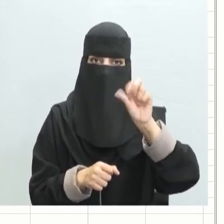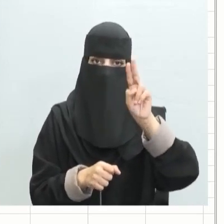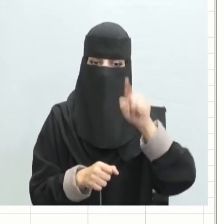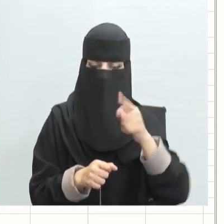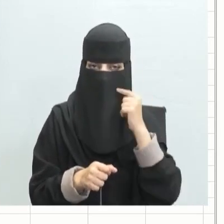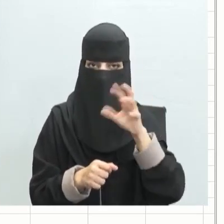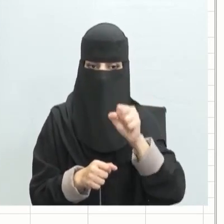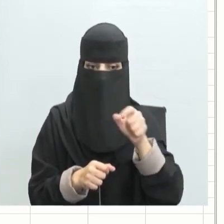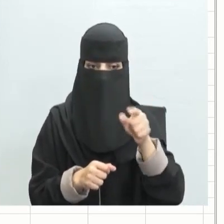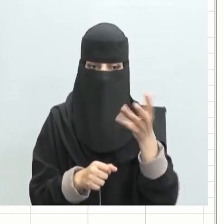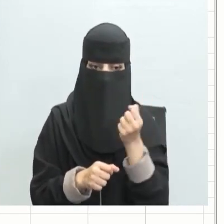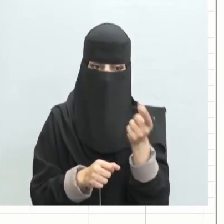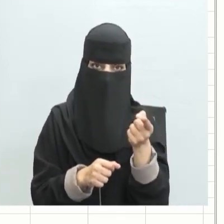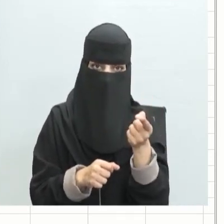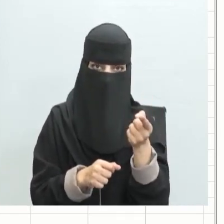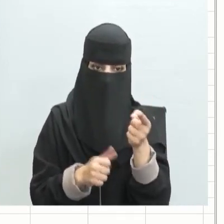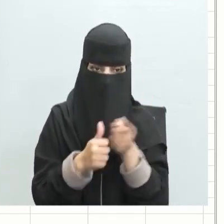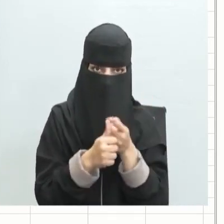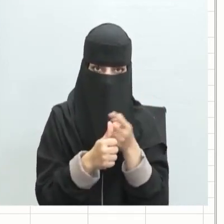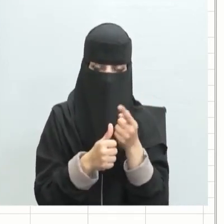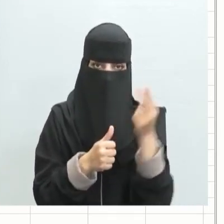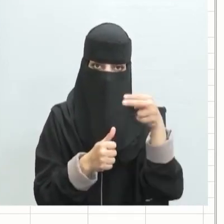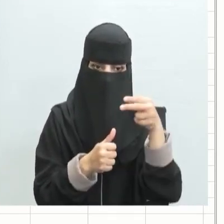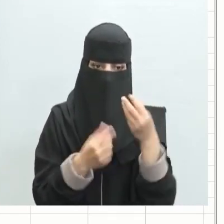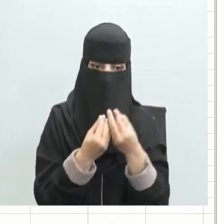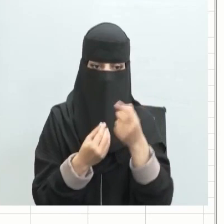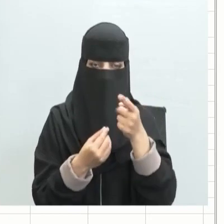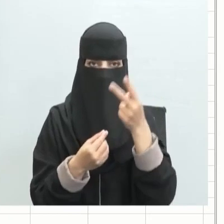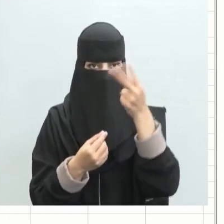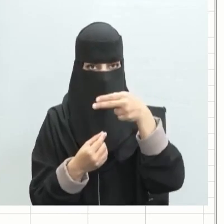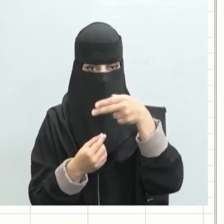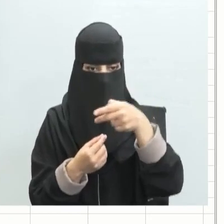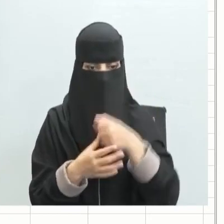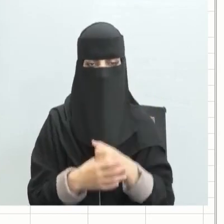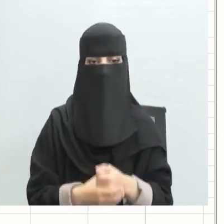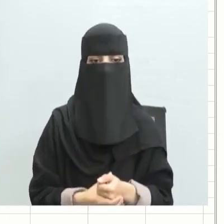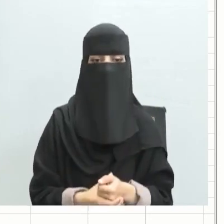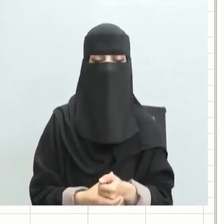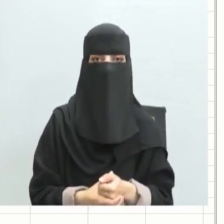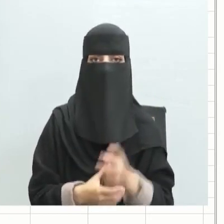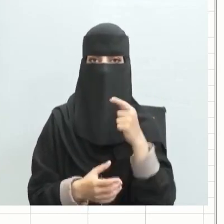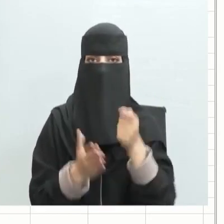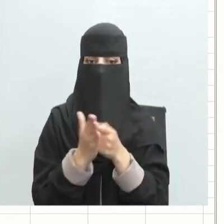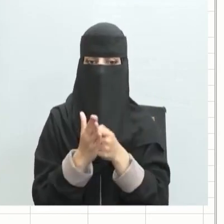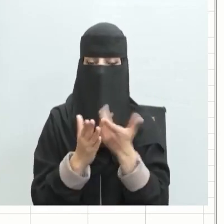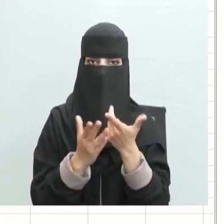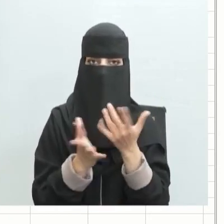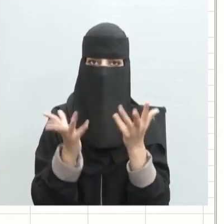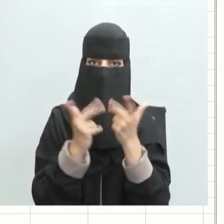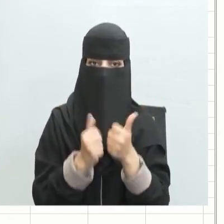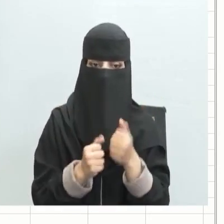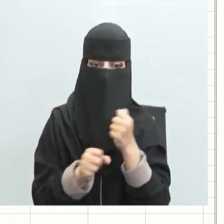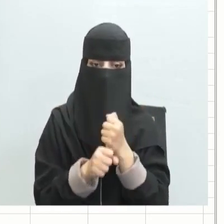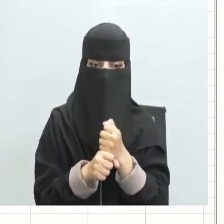الضلع ناخذ جذر الضلع الاول تربيع زائدا الضلع الثاني تربيع فكيف نكتب هذه المعادله